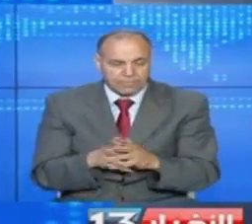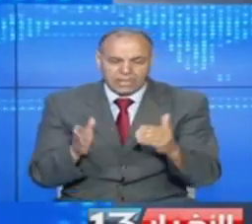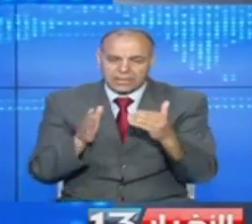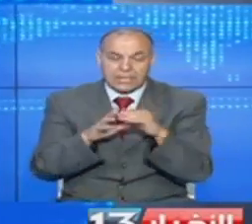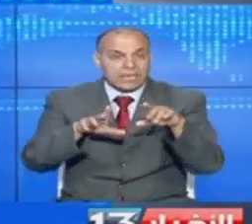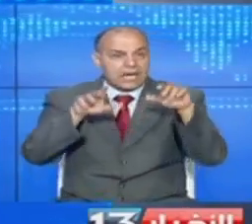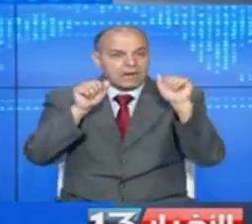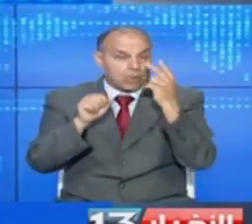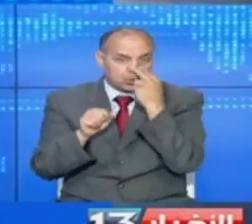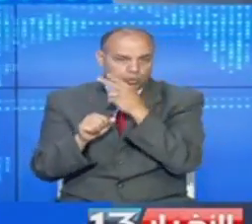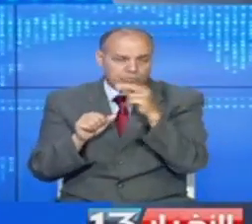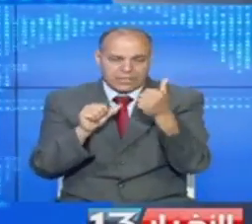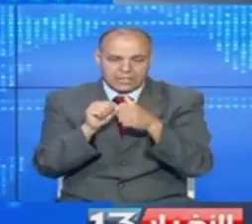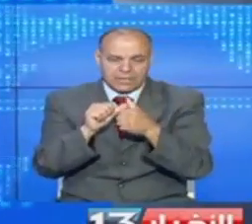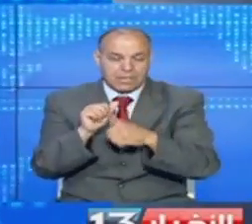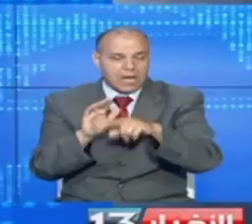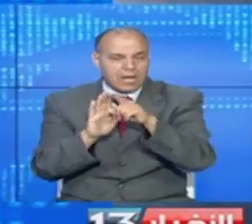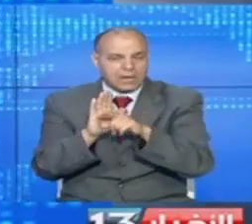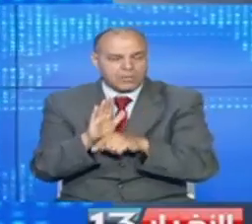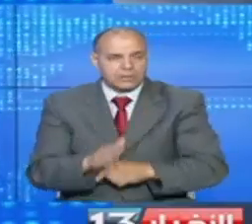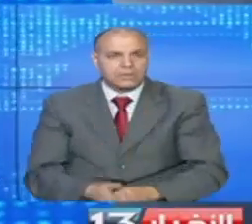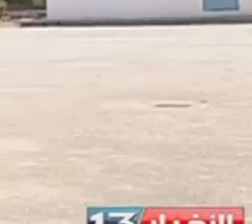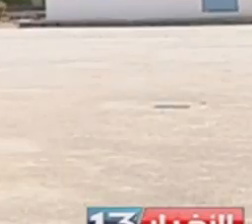النشرة مشاهدينا الكرام، وهذا تذكير بالعناوين.